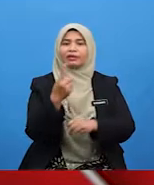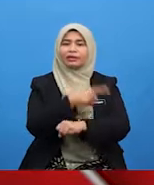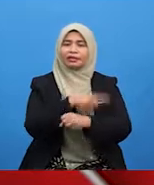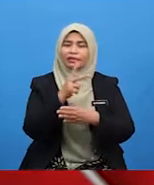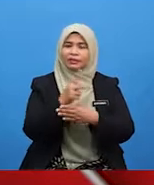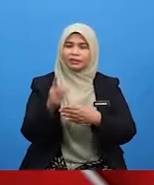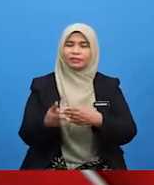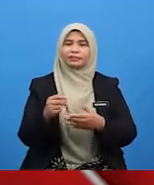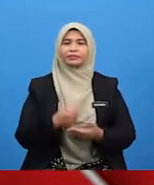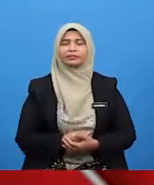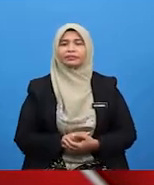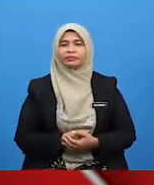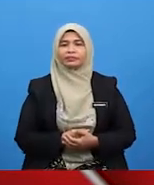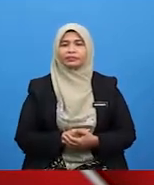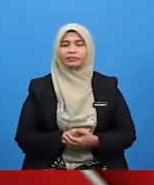sampainya hari kiamat.